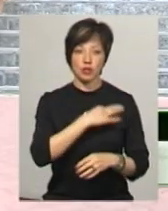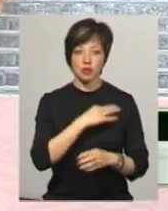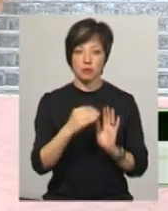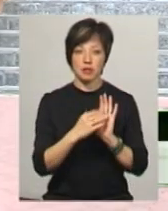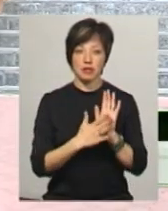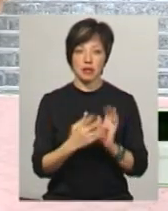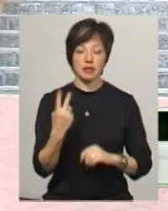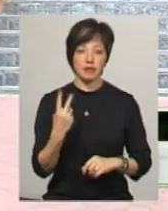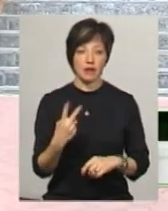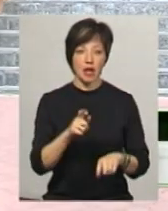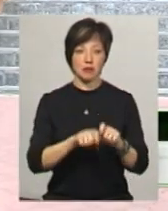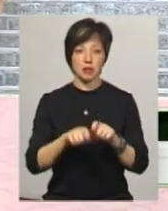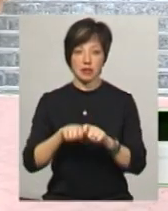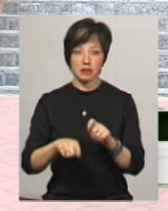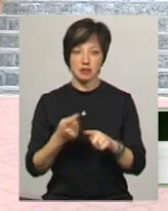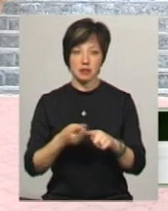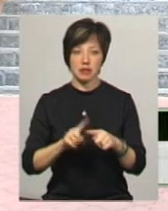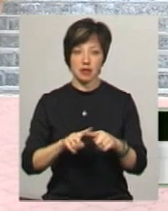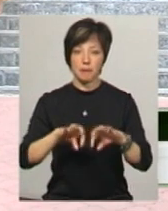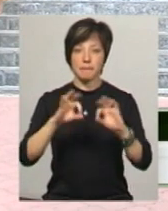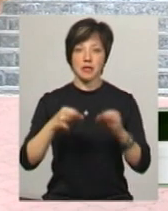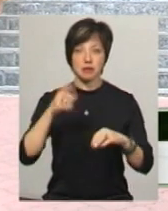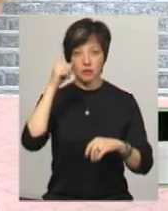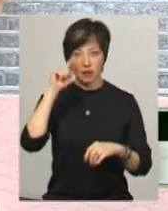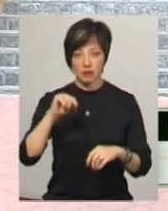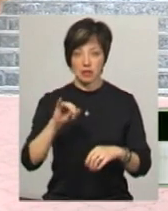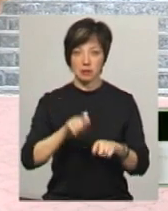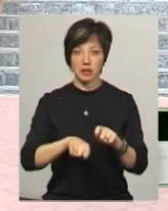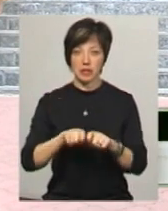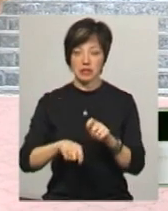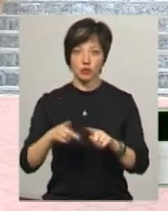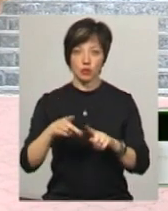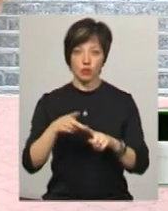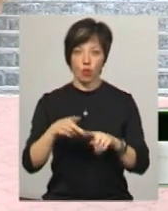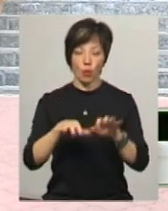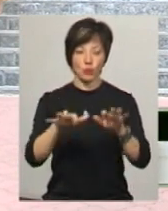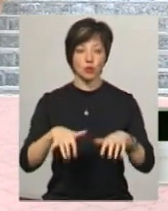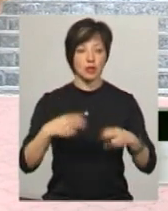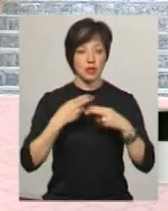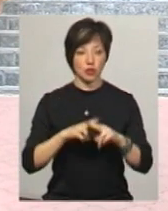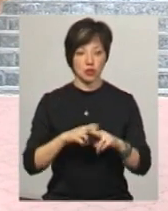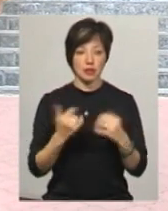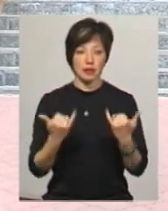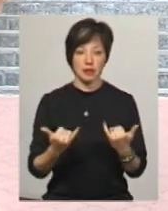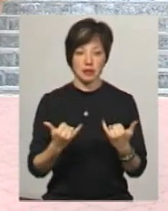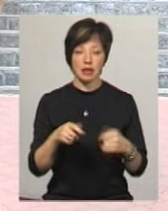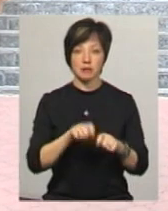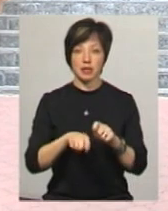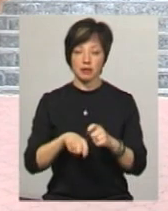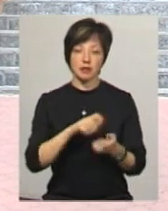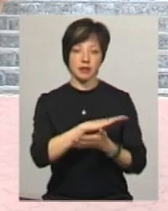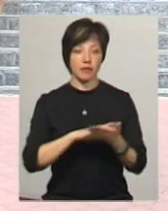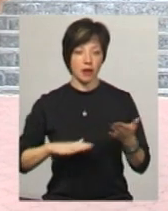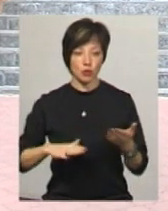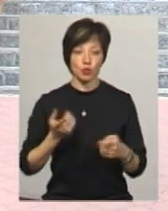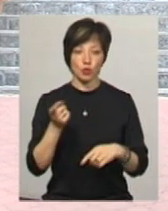2 експертизи – це мистецтвознавча експертиза та експертиза комп'ютерно-технічна. Наразі експертизи ще